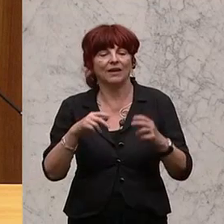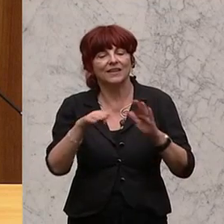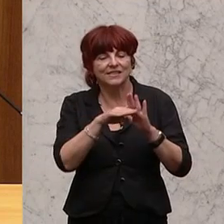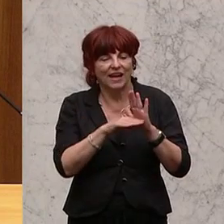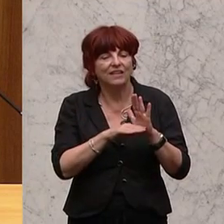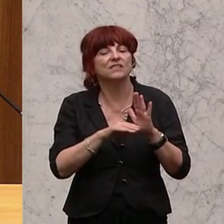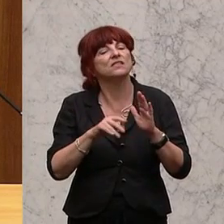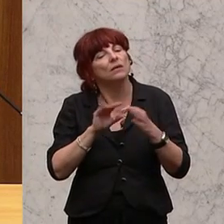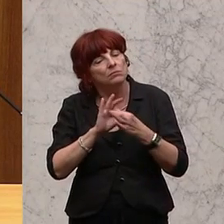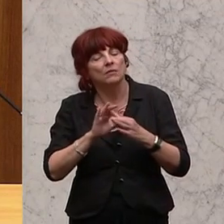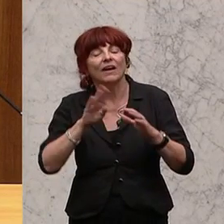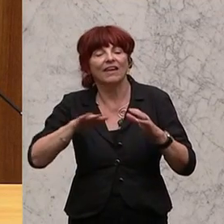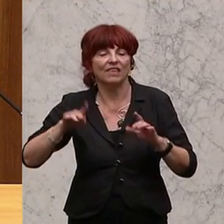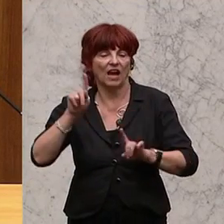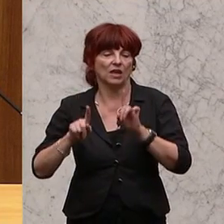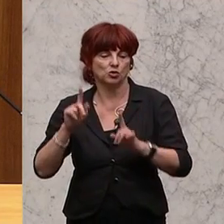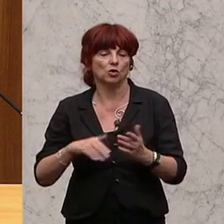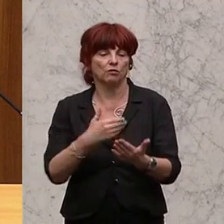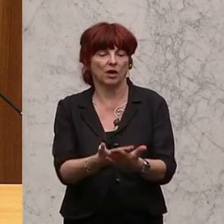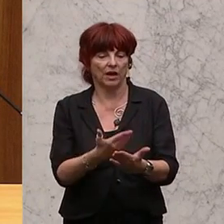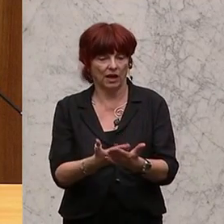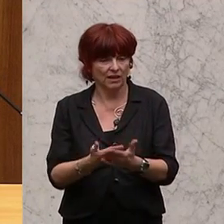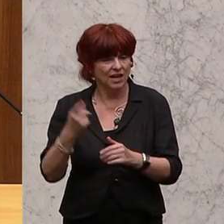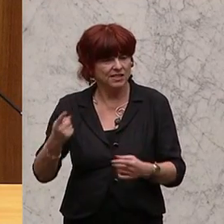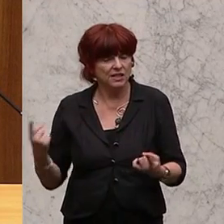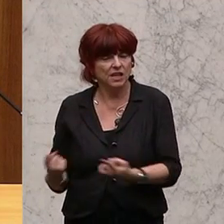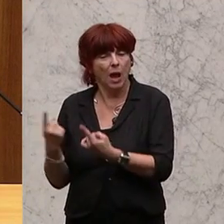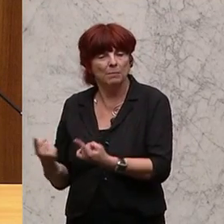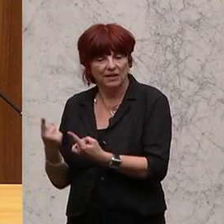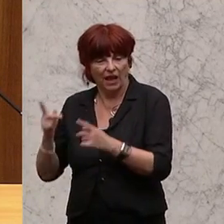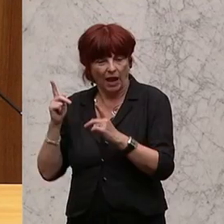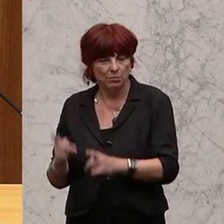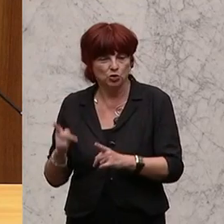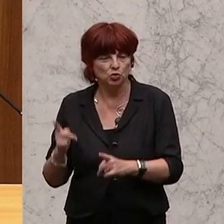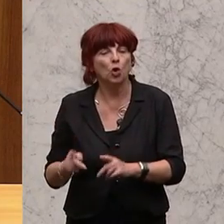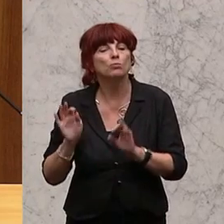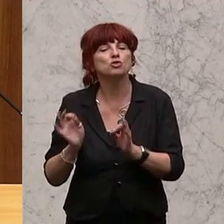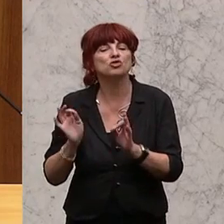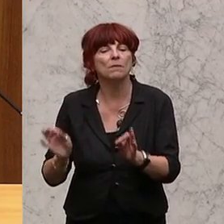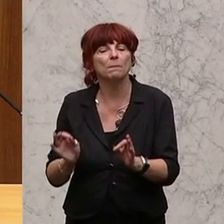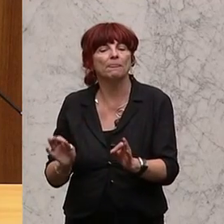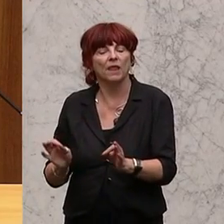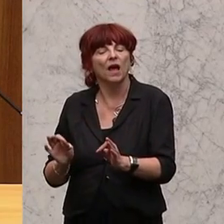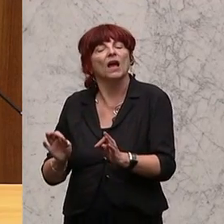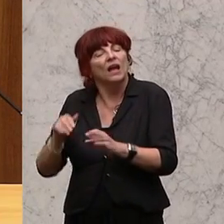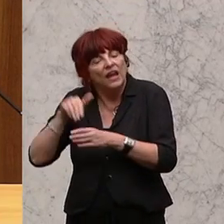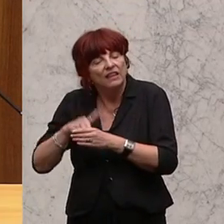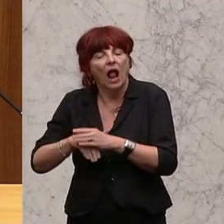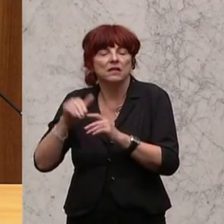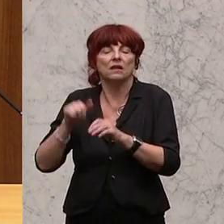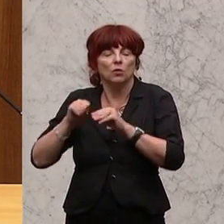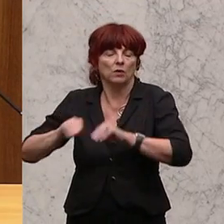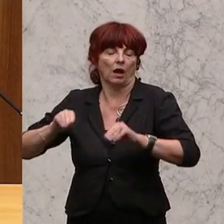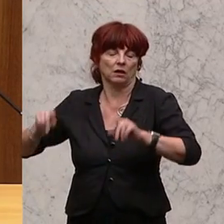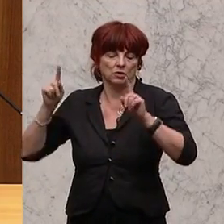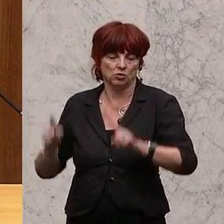Kindergärten dazu verpflichtet, vorgegebene Lehraufträge vollinhaltlich zu erfüllen. Eigentlich eine Selbstverständlichkeit. Die in diesem